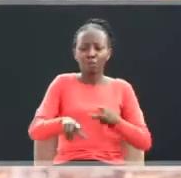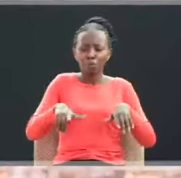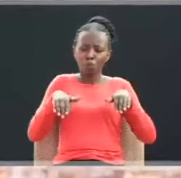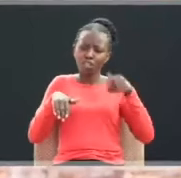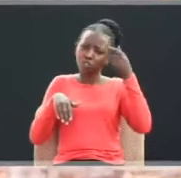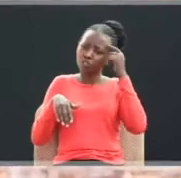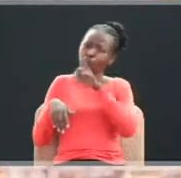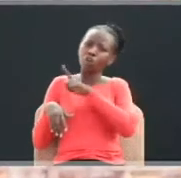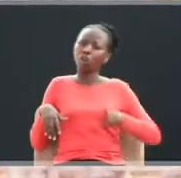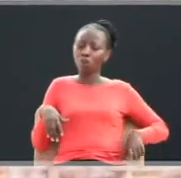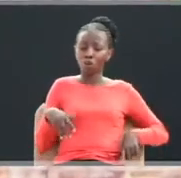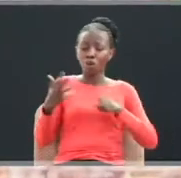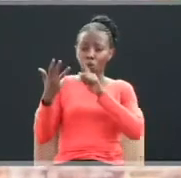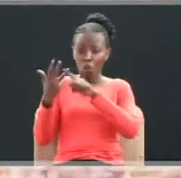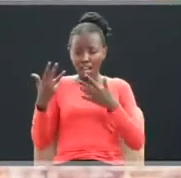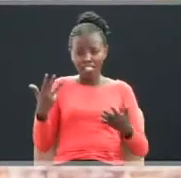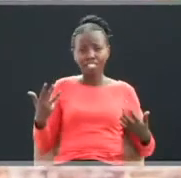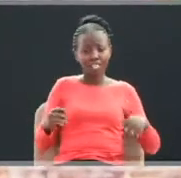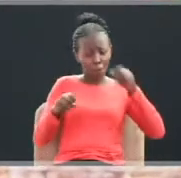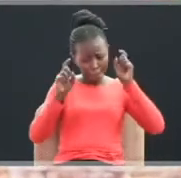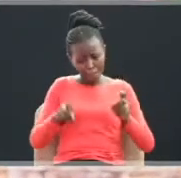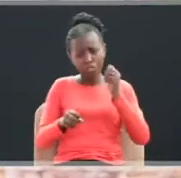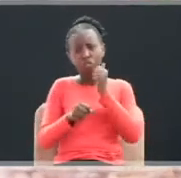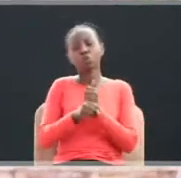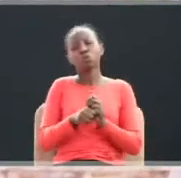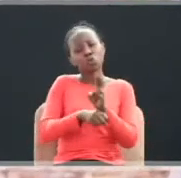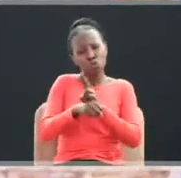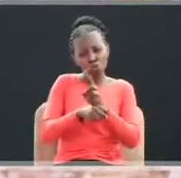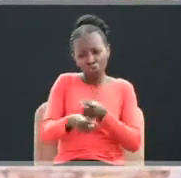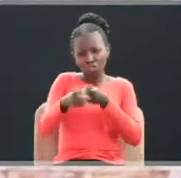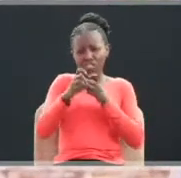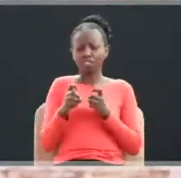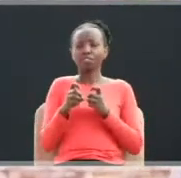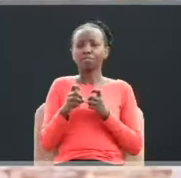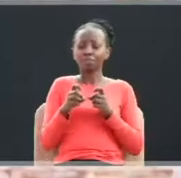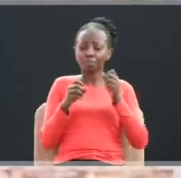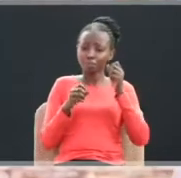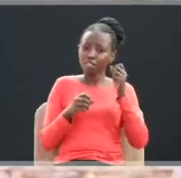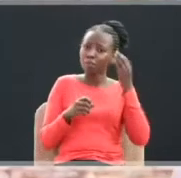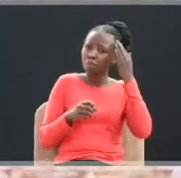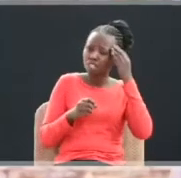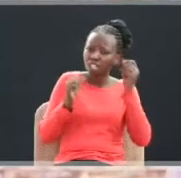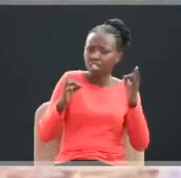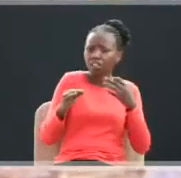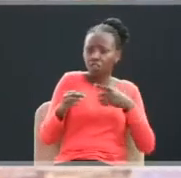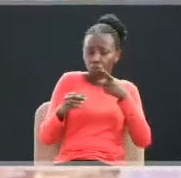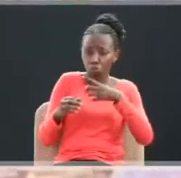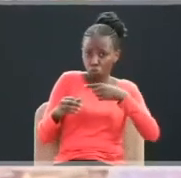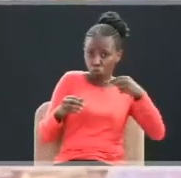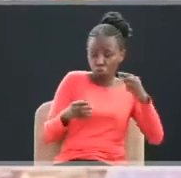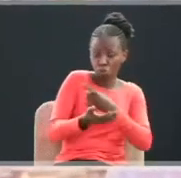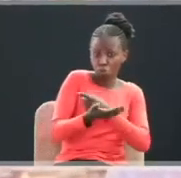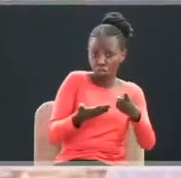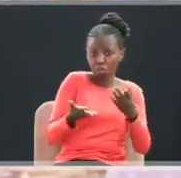Lord, one of the things that you need to do is to use your gift. Can you imagine if you go this week